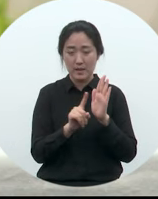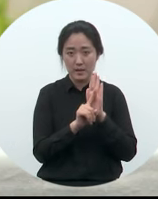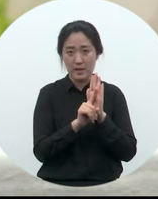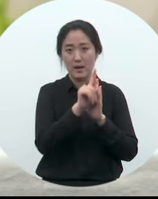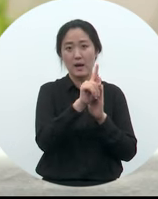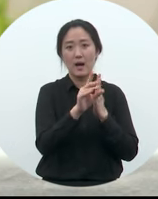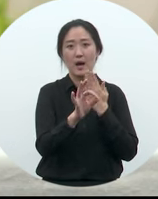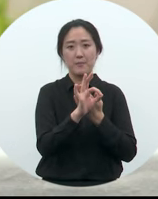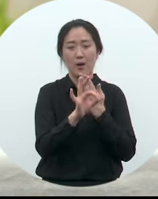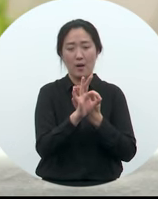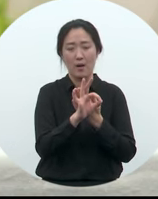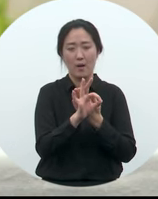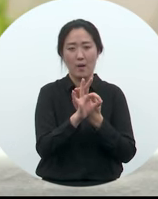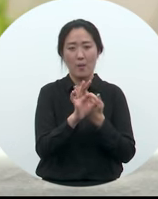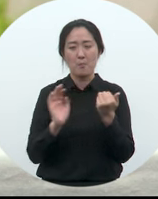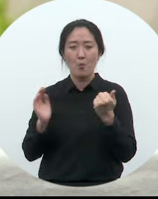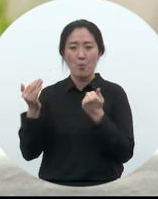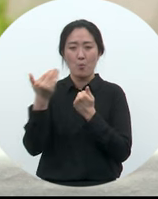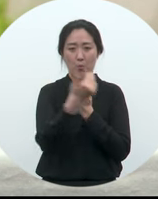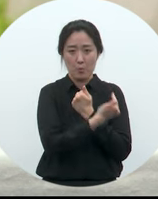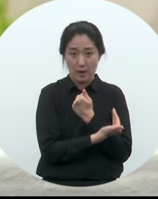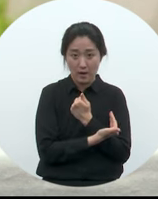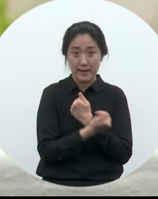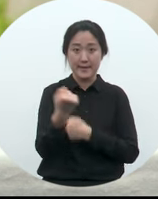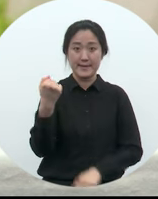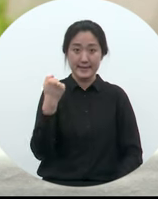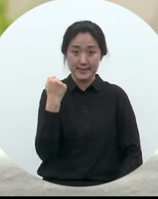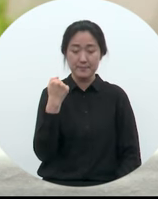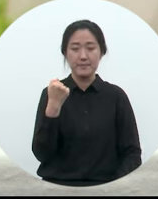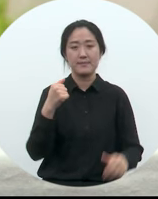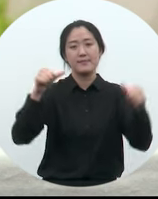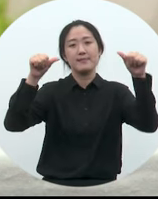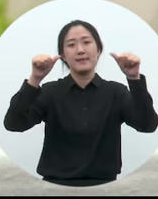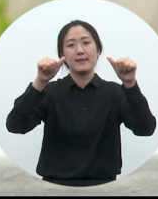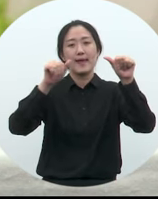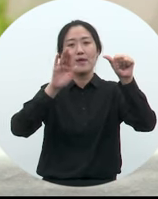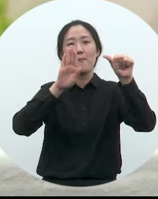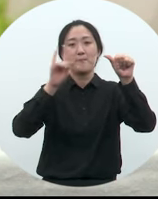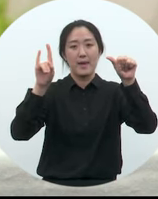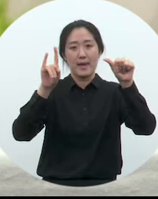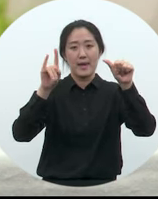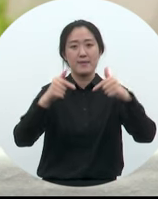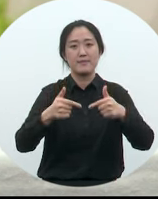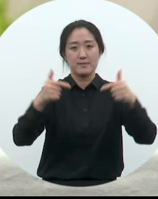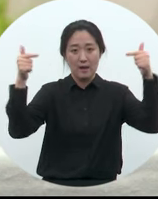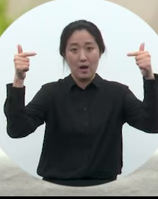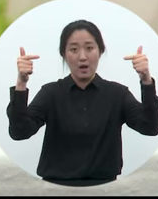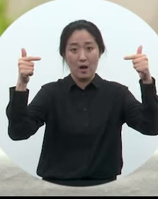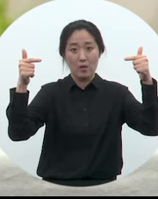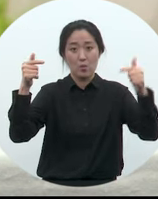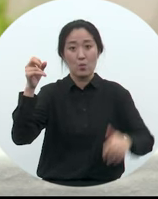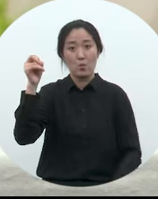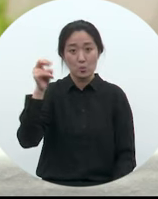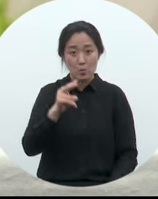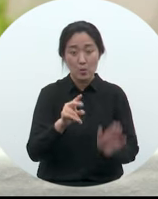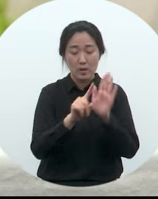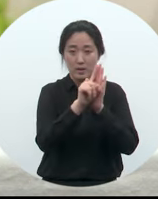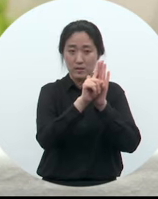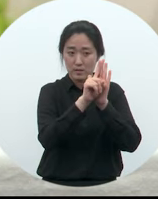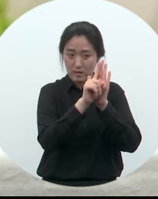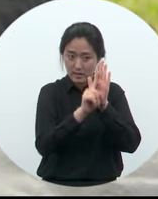1도가 올라가게 되면은 면역력은 5배가 증가하고 반대로 체온 1도가 떨어지게 되면은